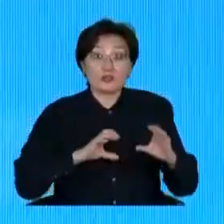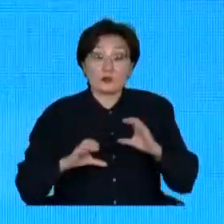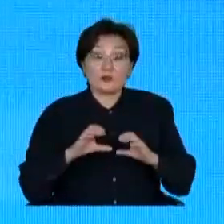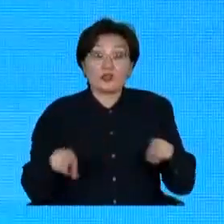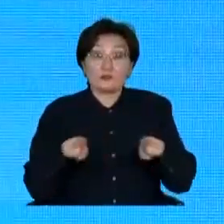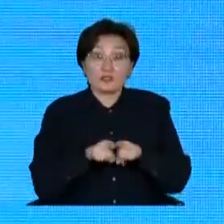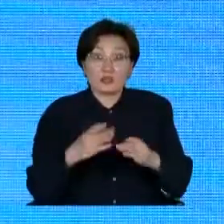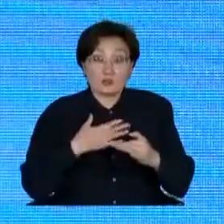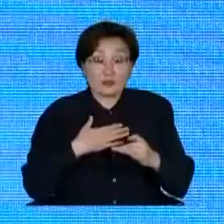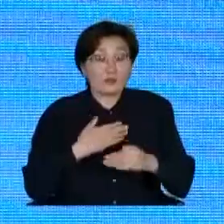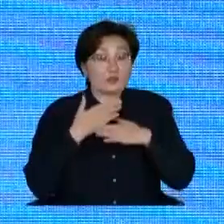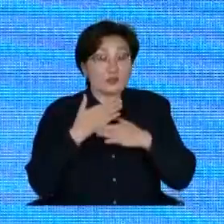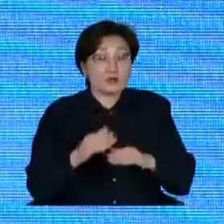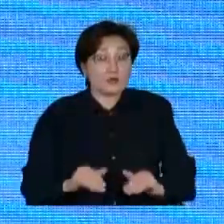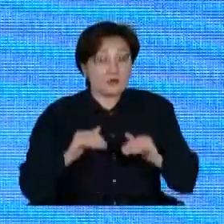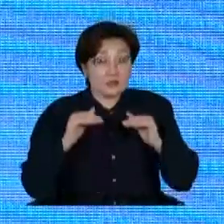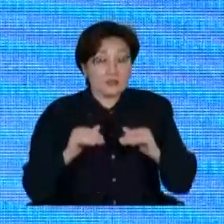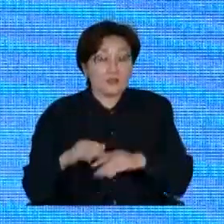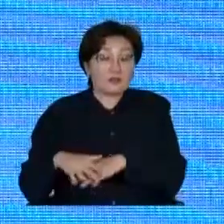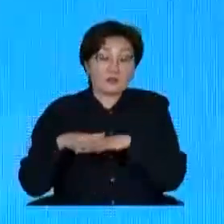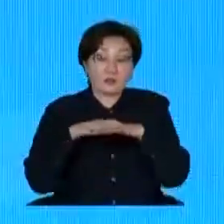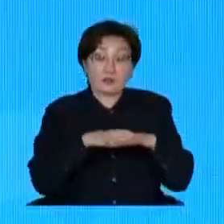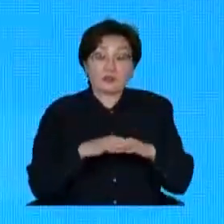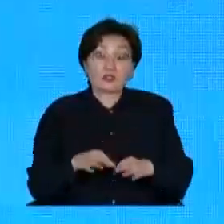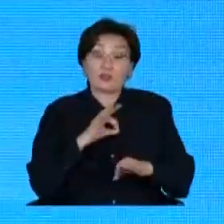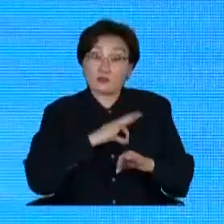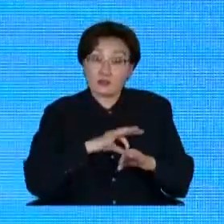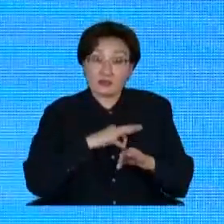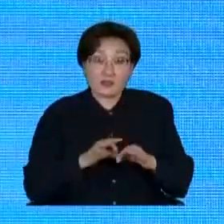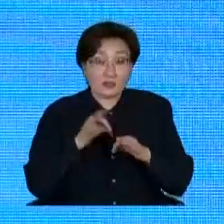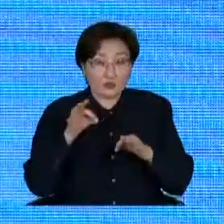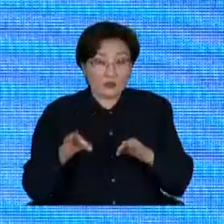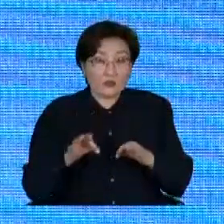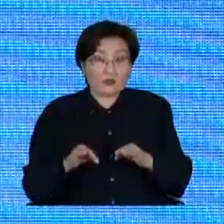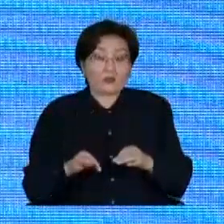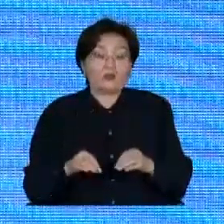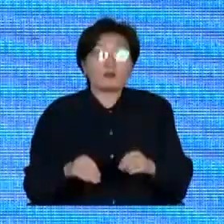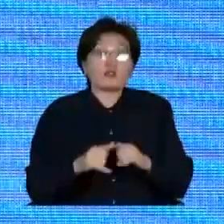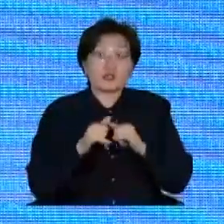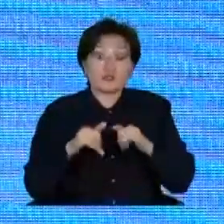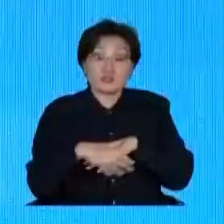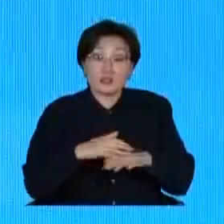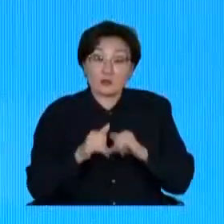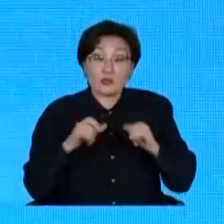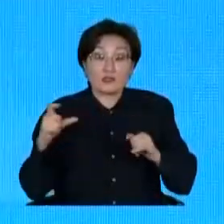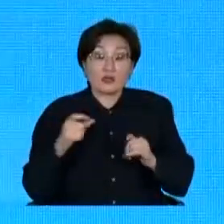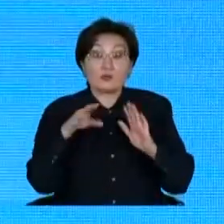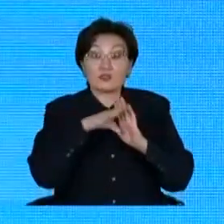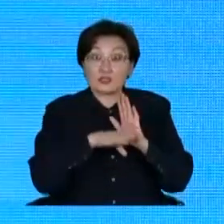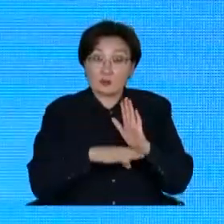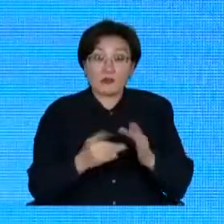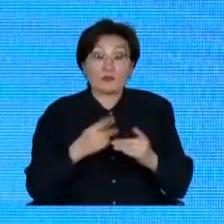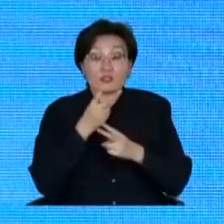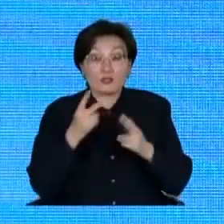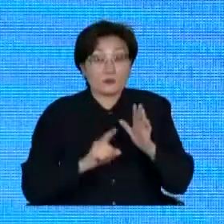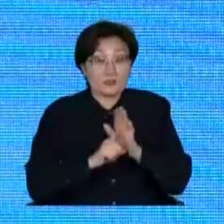подобные нашему, способствовали повышению инвестиционной привлекательности региона. Демографические и экономические показатели, как мы